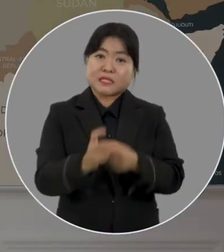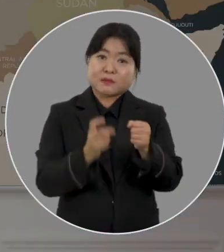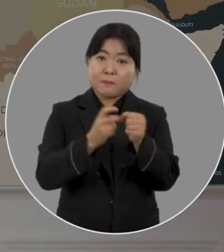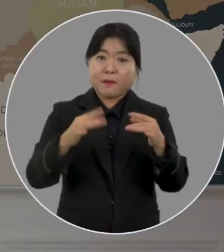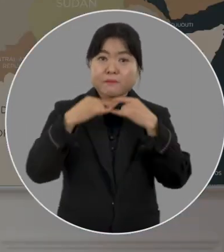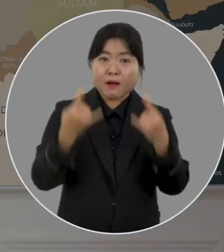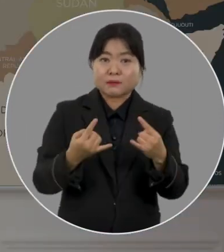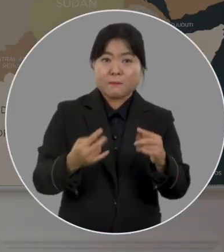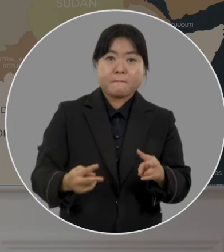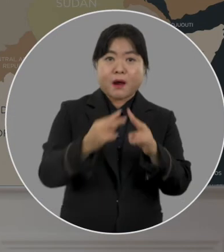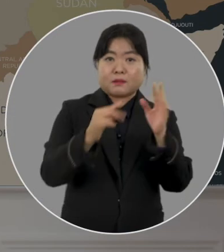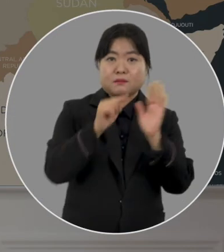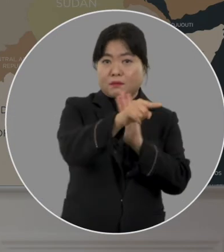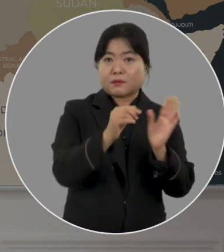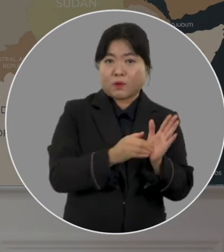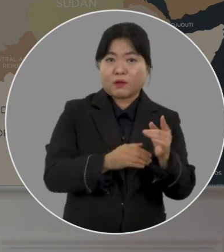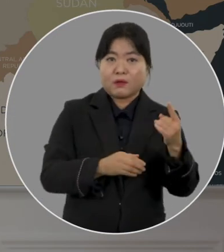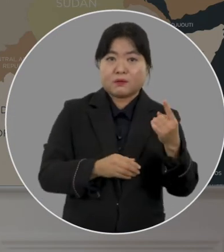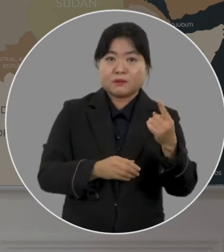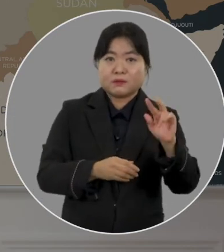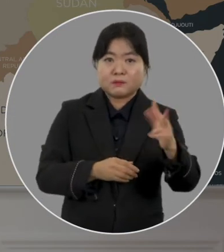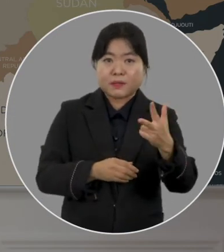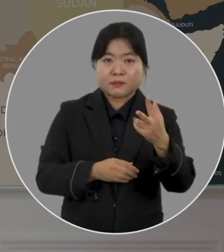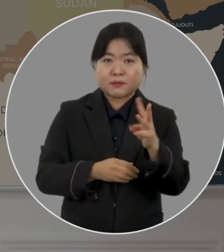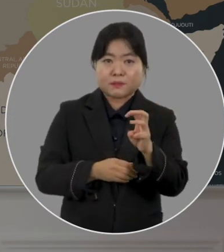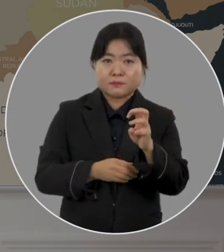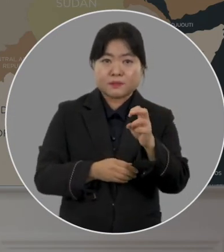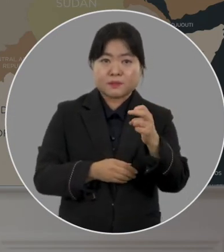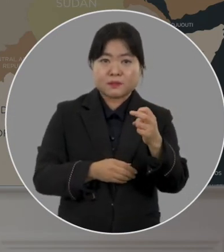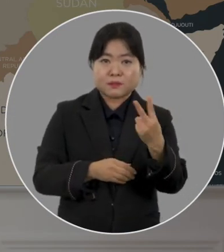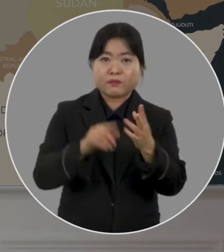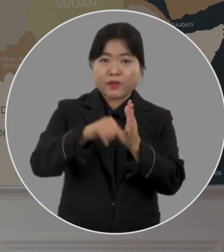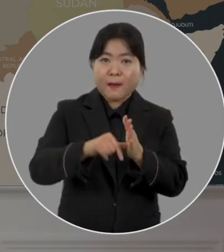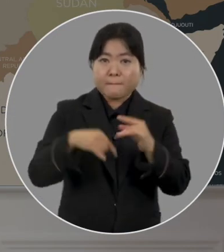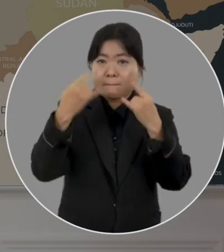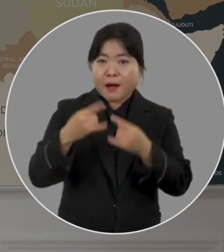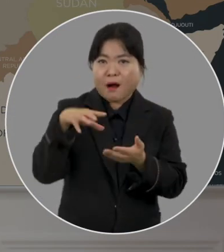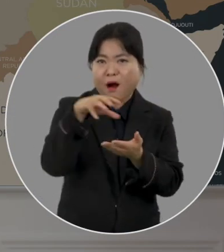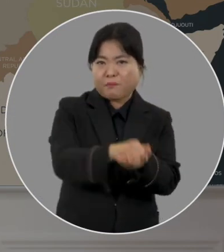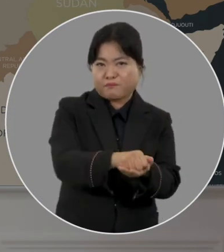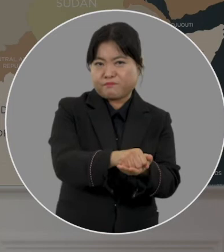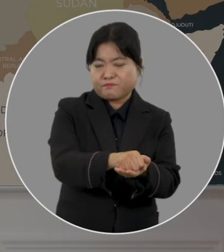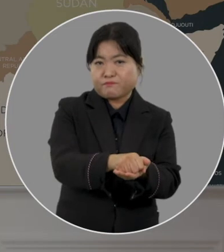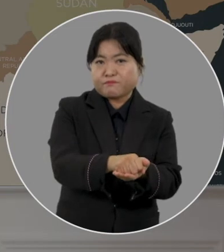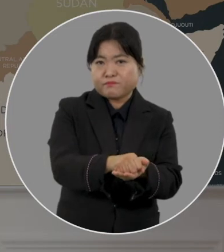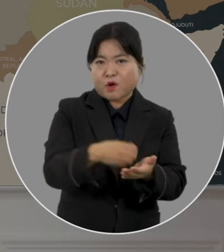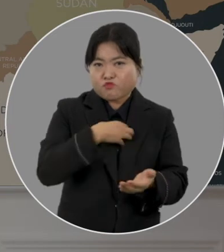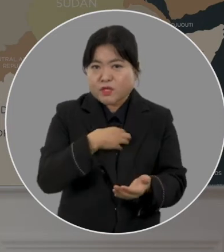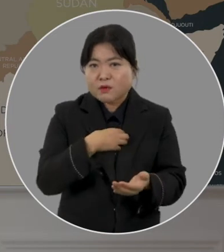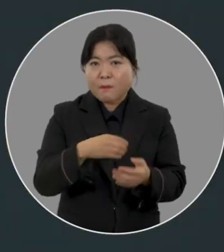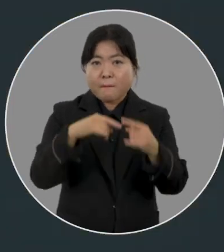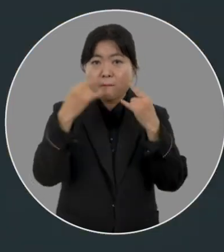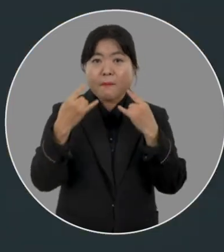갑니다. 732년에 프랑스 파리가 함락 위기에 놓입니다. 파리가 함락되면 유럽 전체가